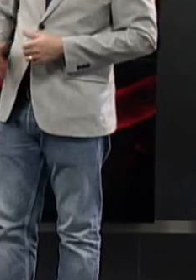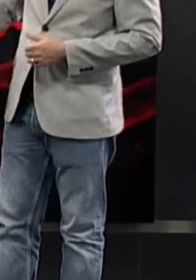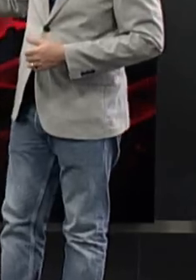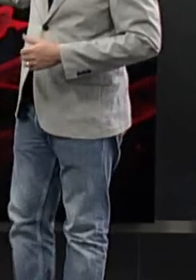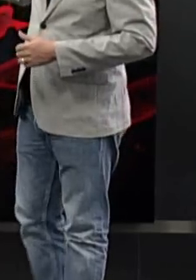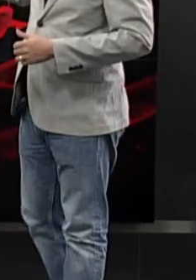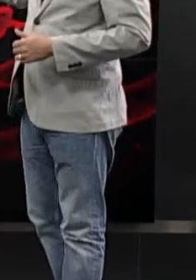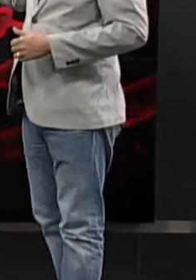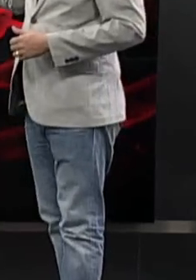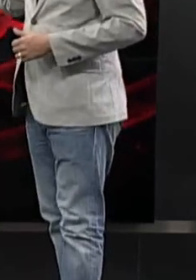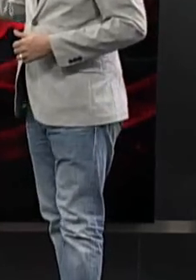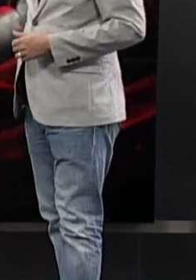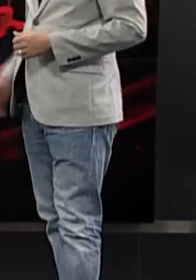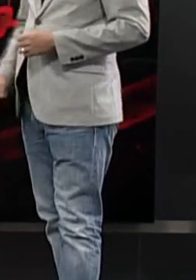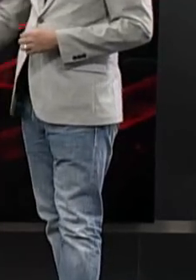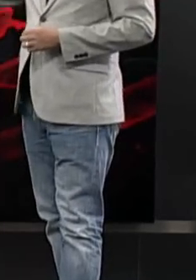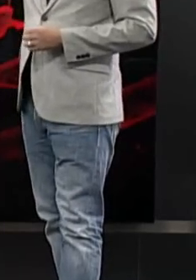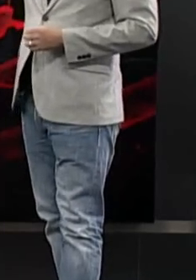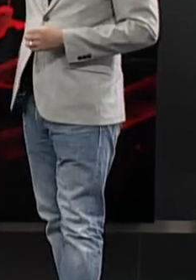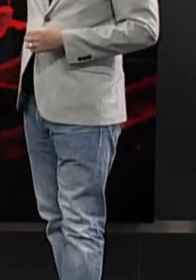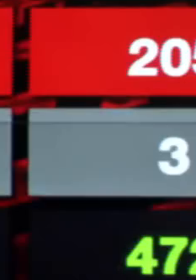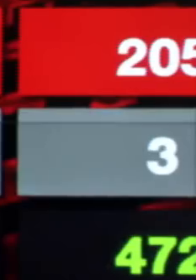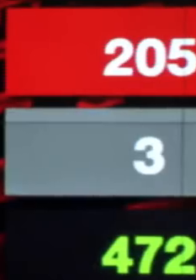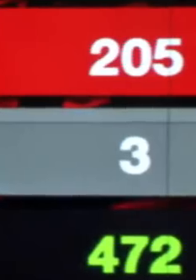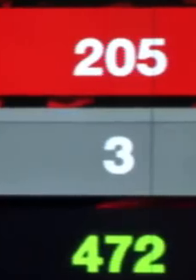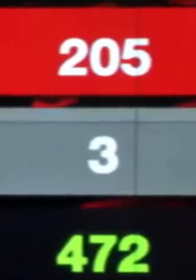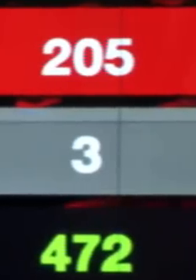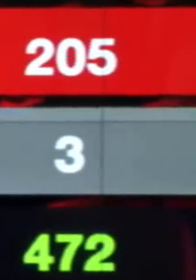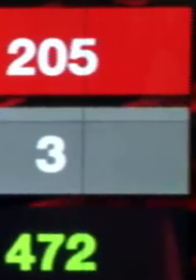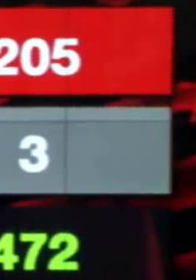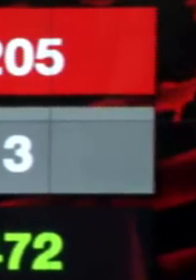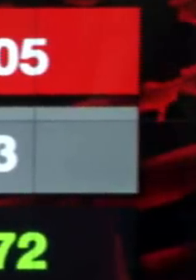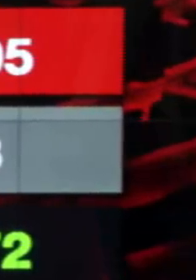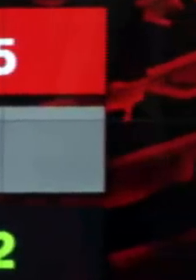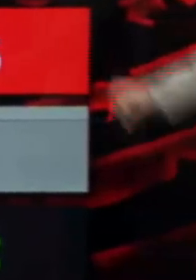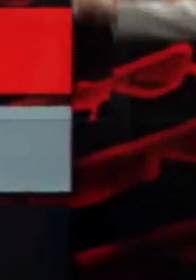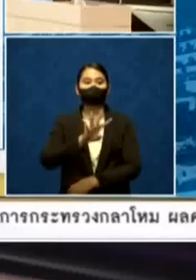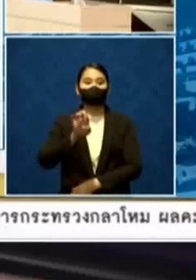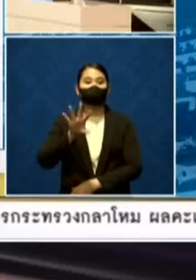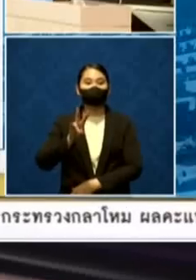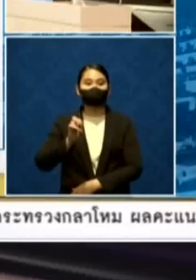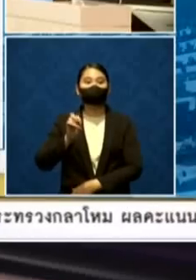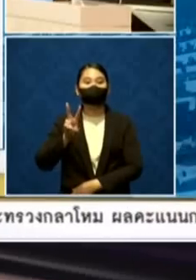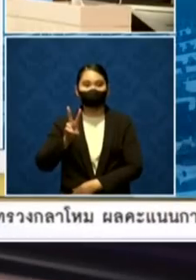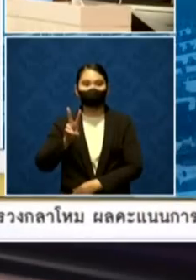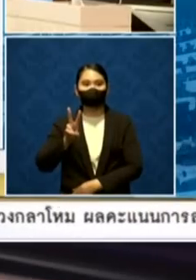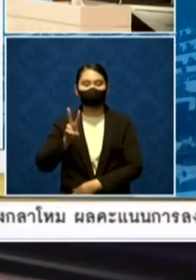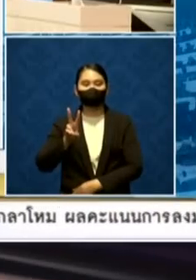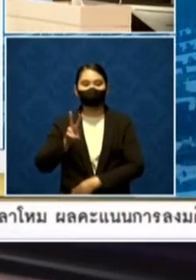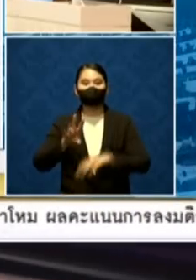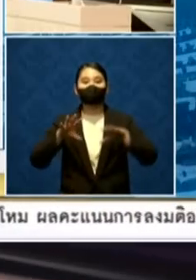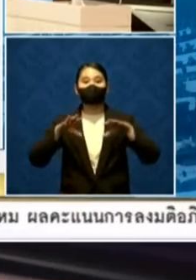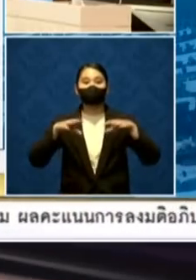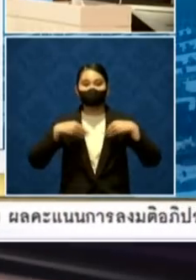ปดูคะแนนคนนี้จากภูมิใจไทยนี่เสียงก็แน่นอนมากเลยนะ ไว้วางใจ264 ครับ ไม่ไว้วางใจ205